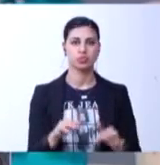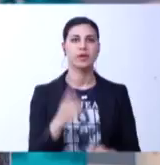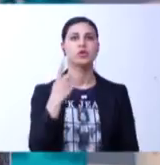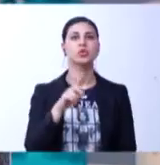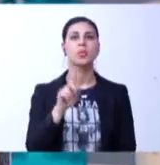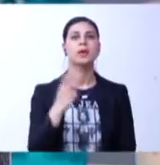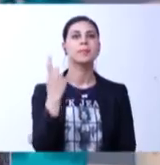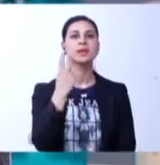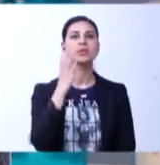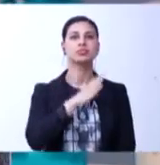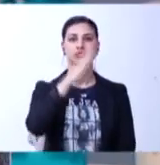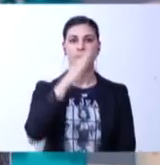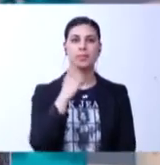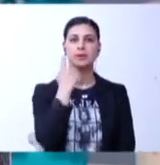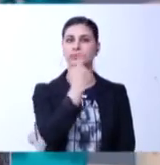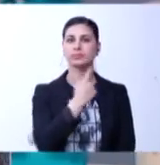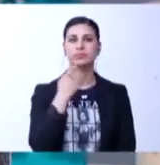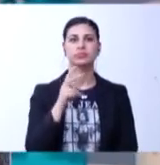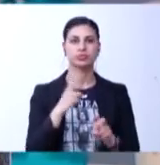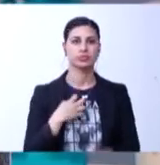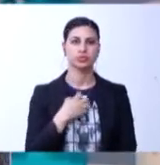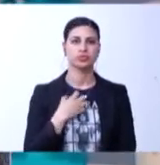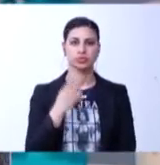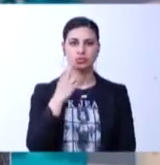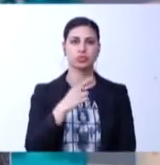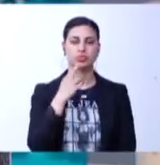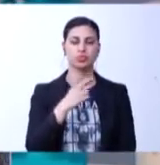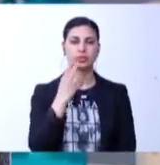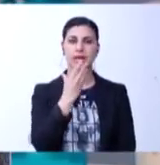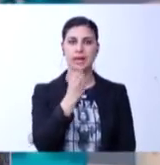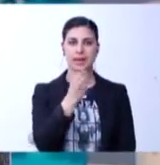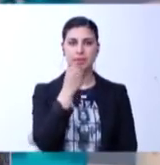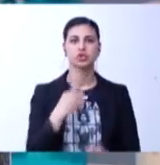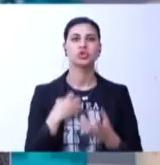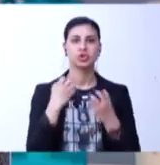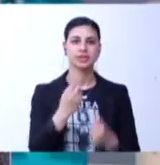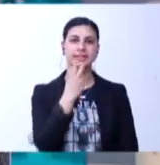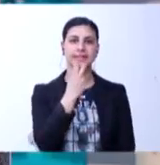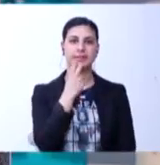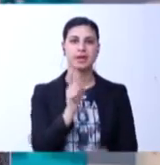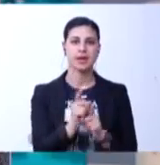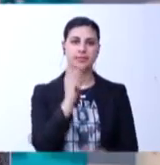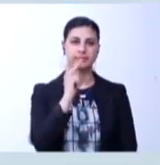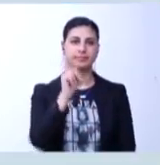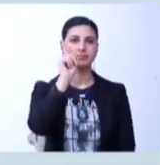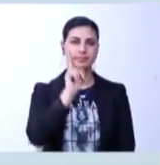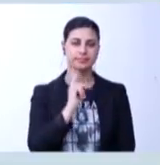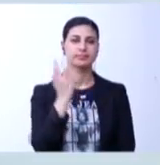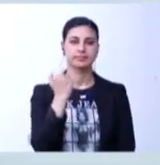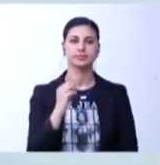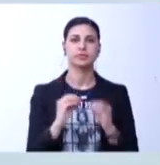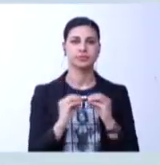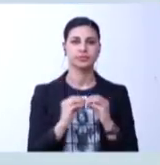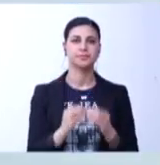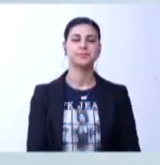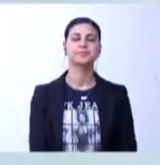ნომერ პირველ მშობლისთვის ნომერ პირველი არის, რომ ბავშვის ქონდეს ლამაზი და ჩანსაღიმილი, რაც თავარია. იმიტომ რომ ეს განუყოფელია რეალურად.